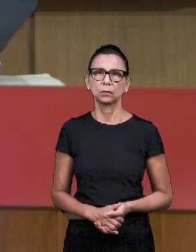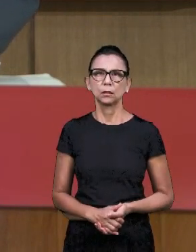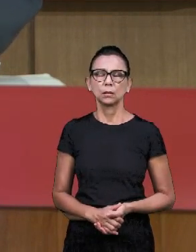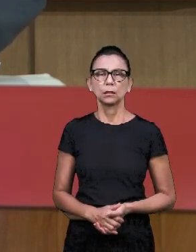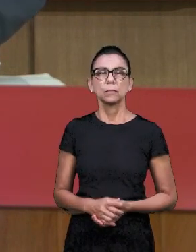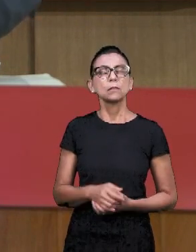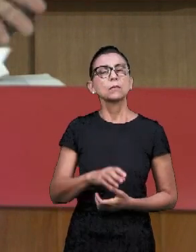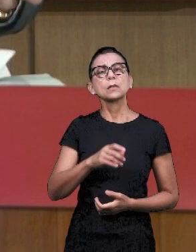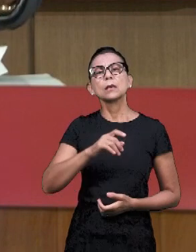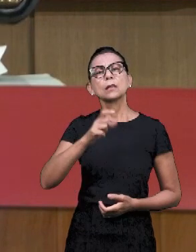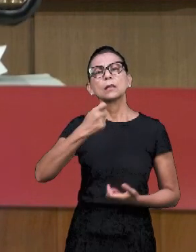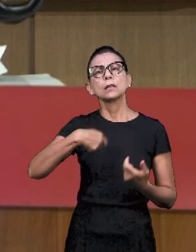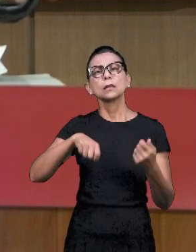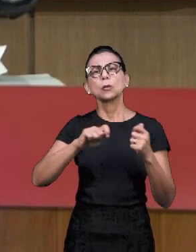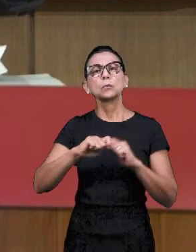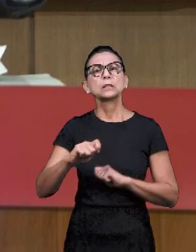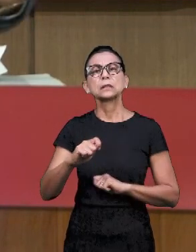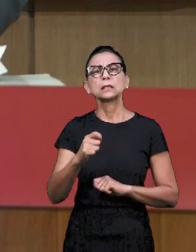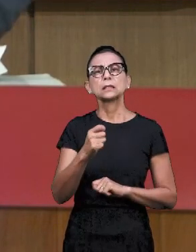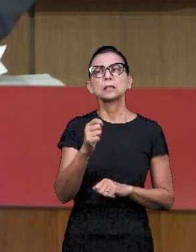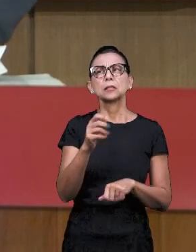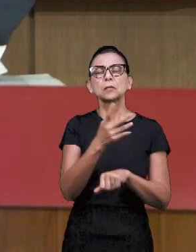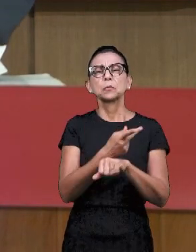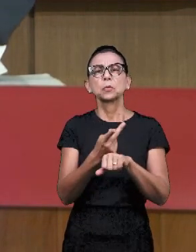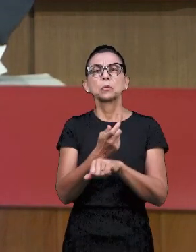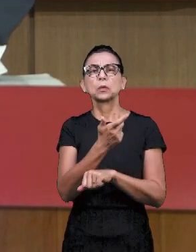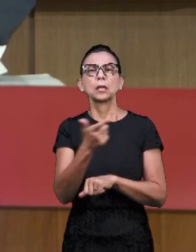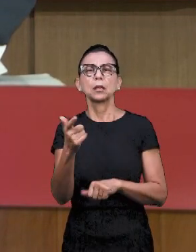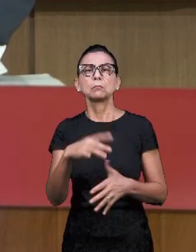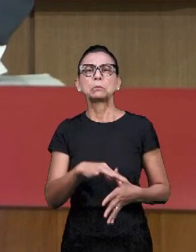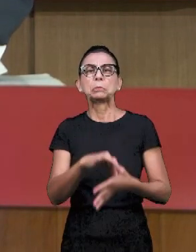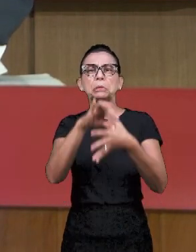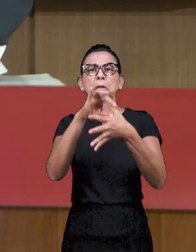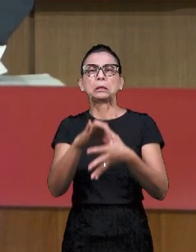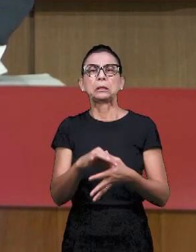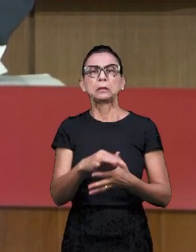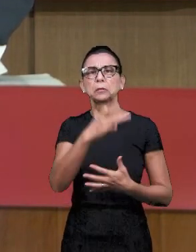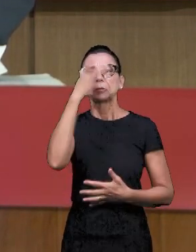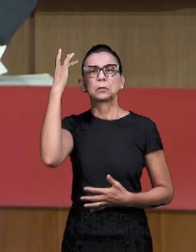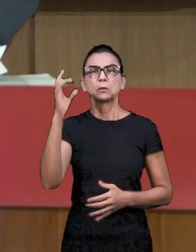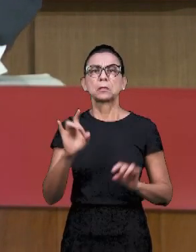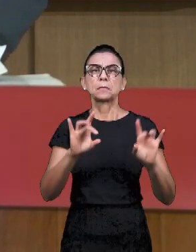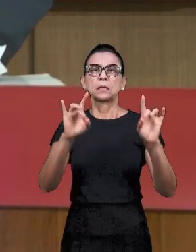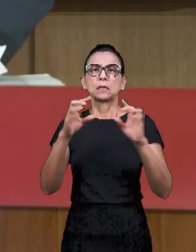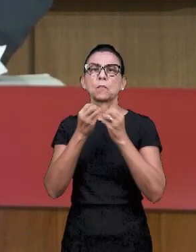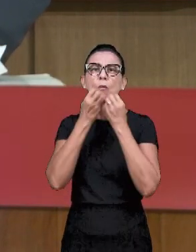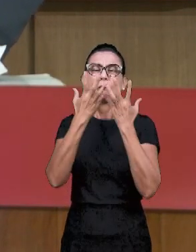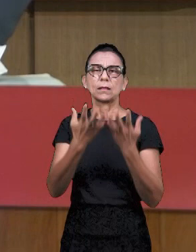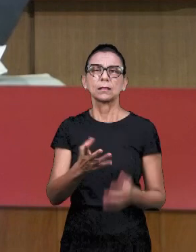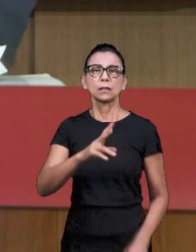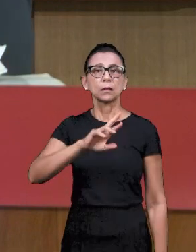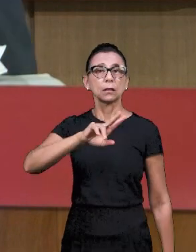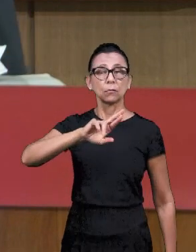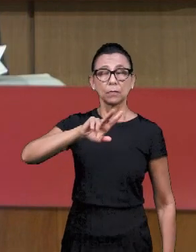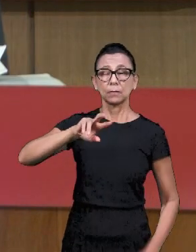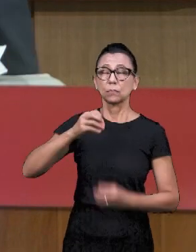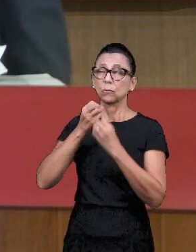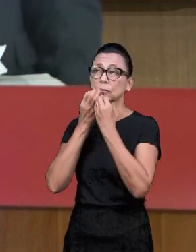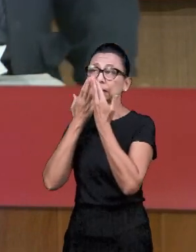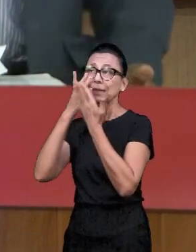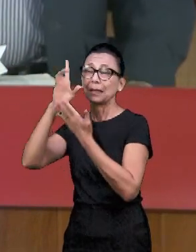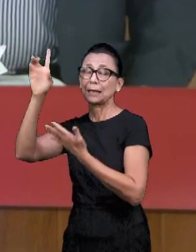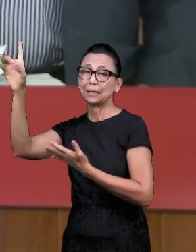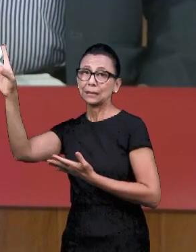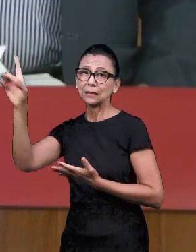самое главное, Богу. Но иногда нужно попросить прощения и у брата или у сестры, против которых вы согрешили. Во имя Иисуса,